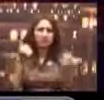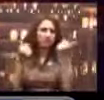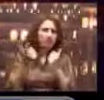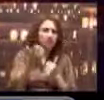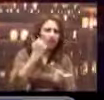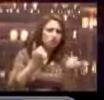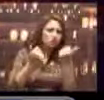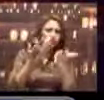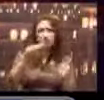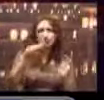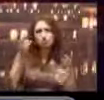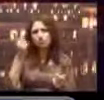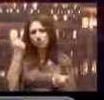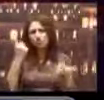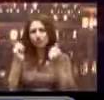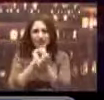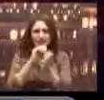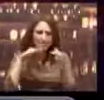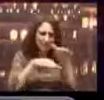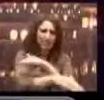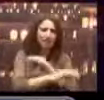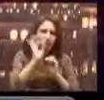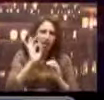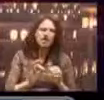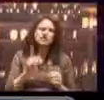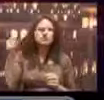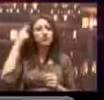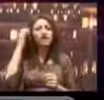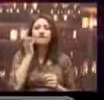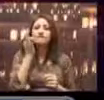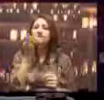انا عايز ده كده، وهو كان متمسك بوجه كده للفيلم.